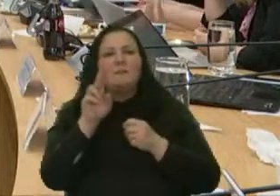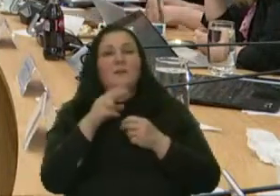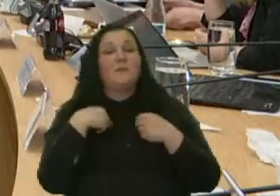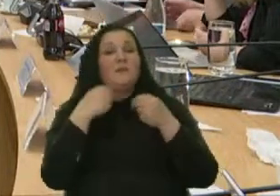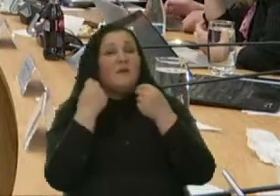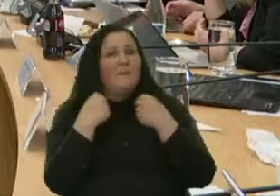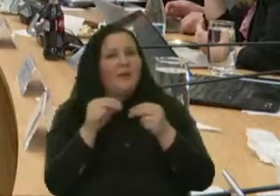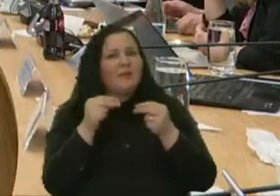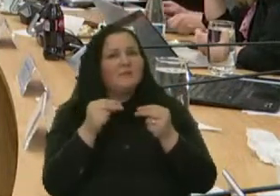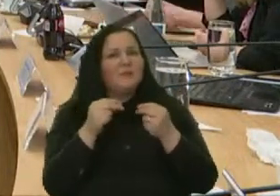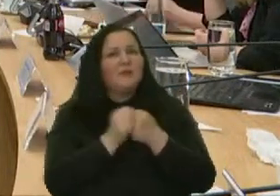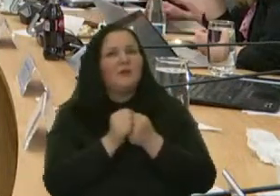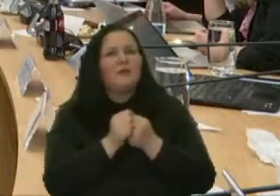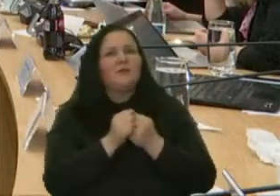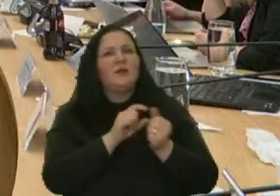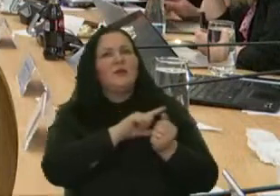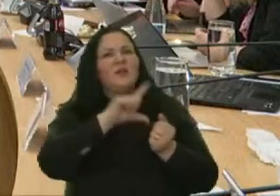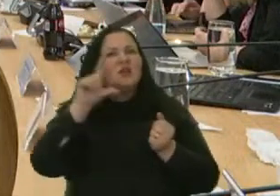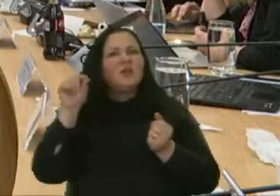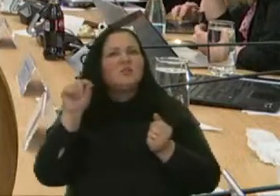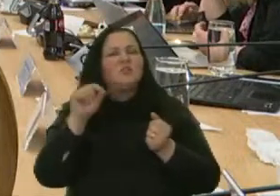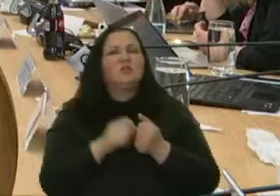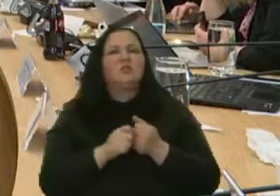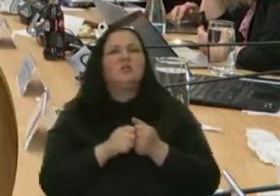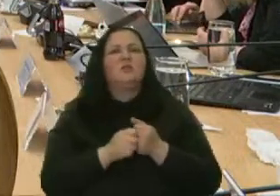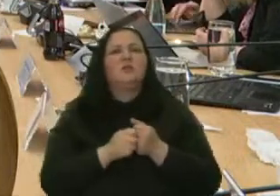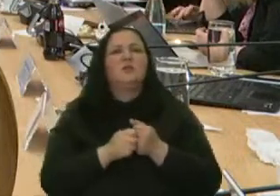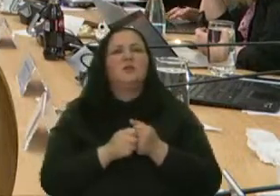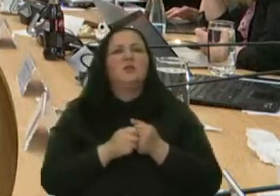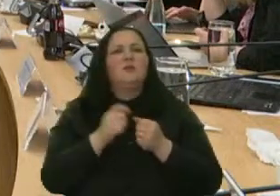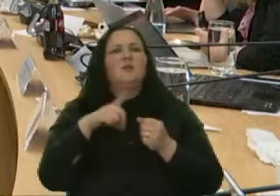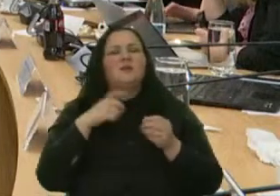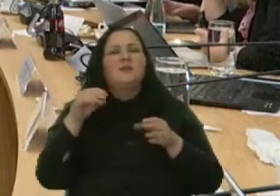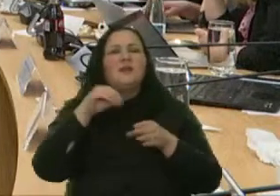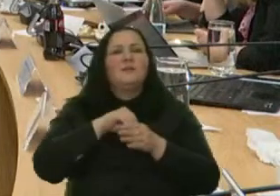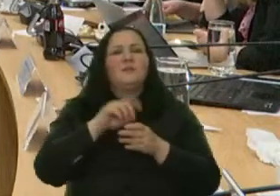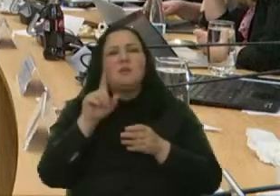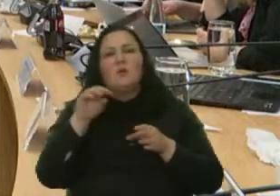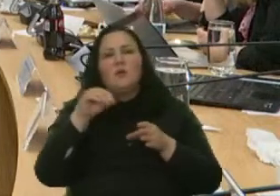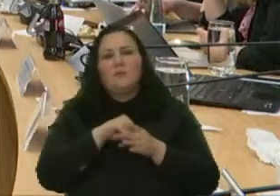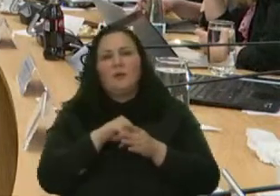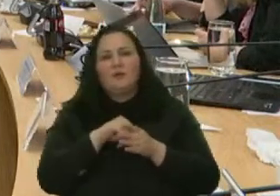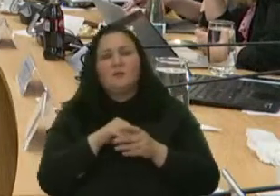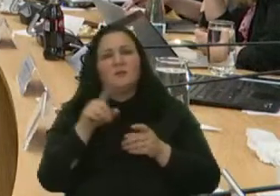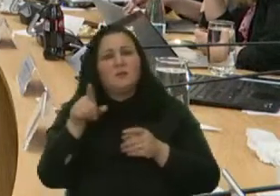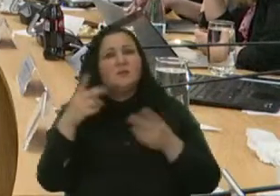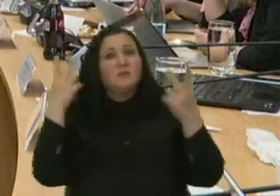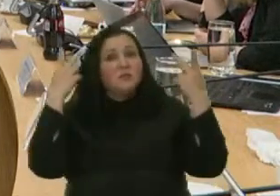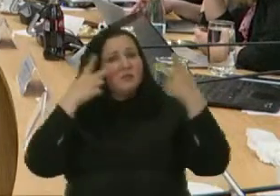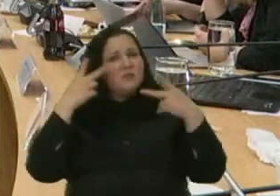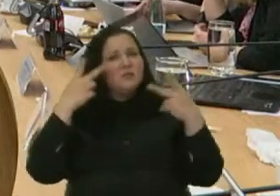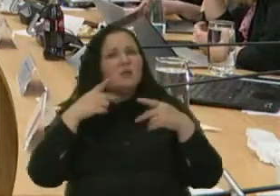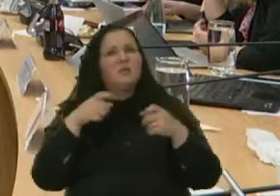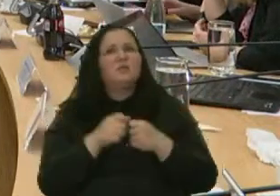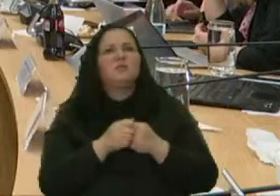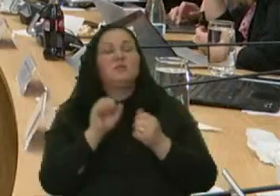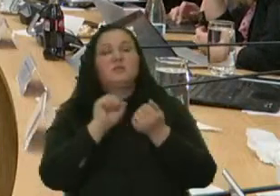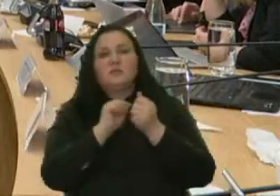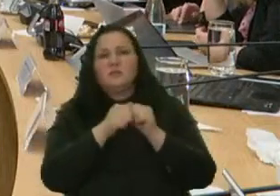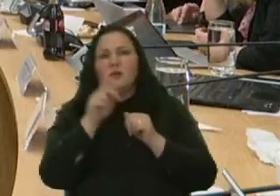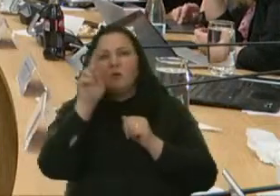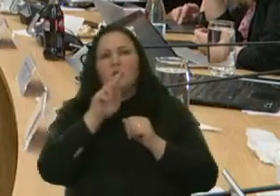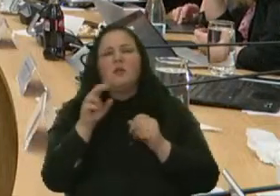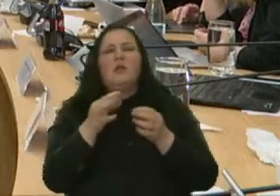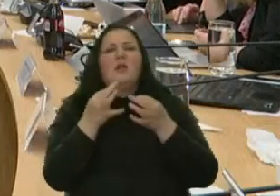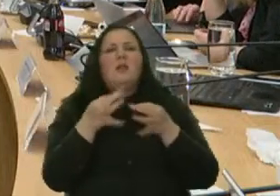explicat înșira de miliarde care sunt în Cluj implementate sau în implementare fiți raționali și înțelegeți acest lucru sau repet